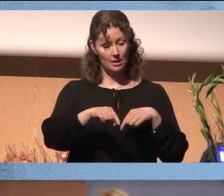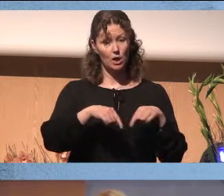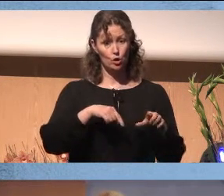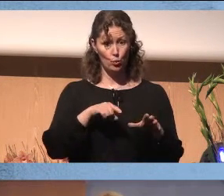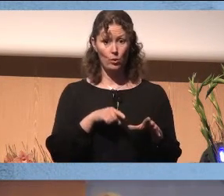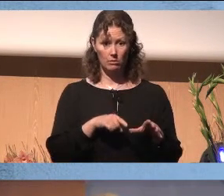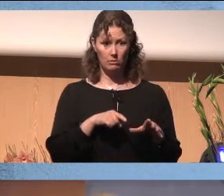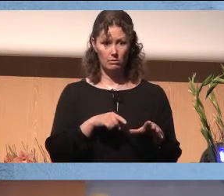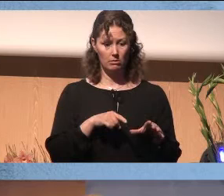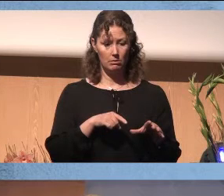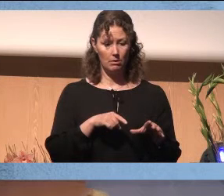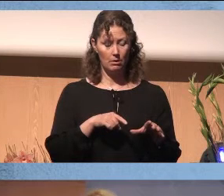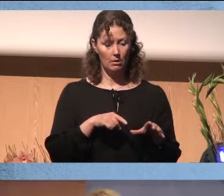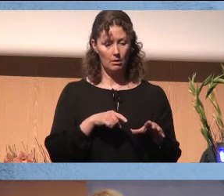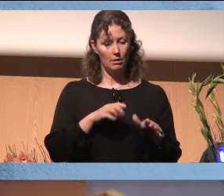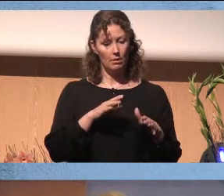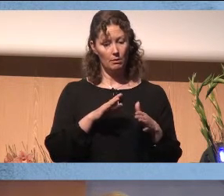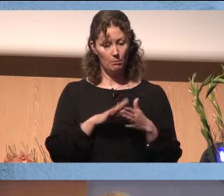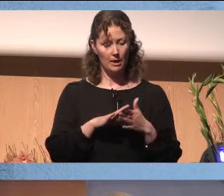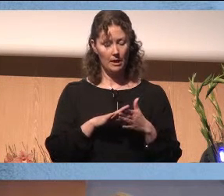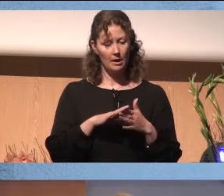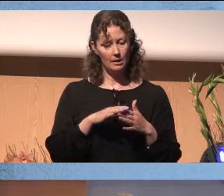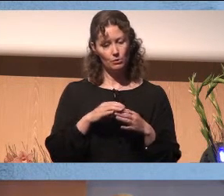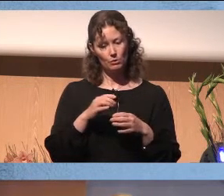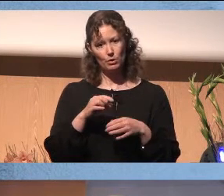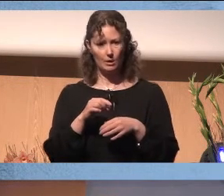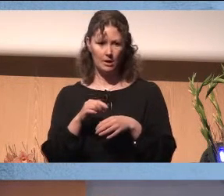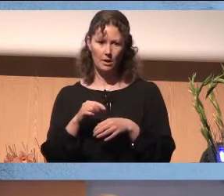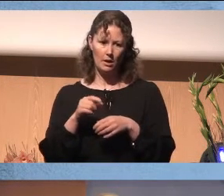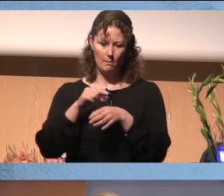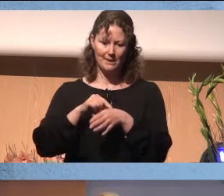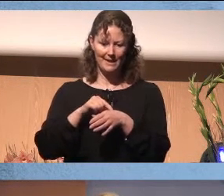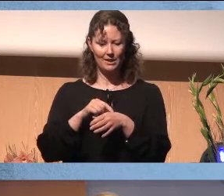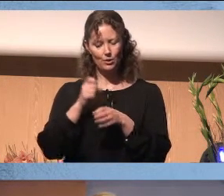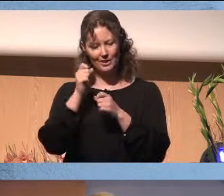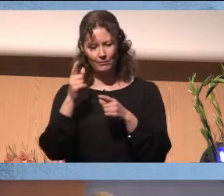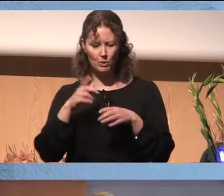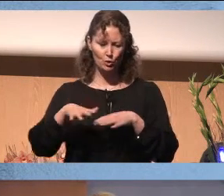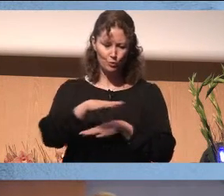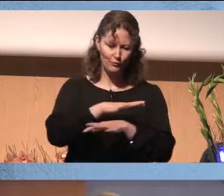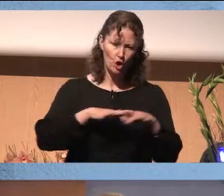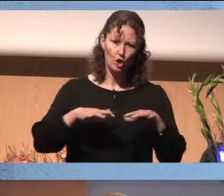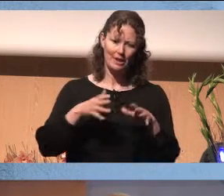administrasjonen med en del informasjonsflyt gjennom det forløpet.